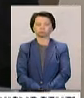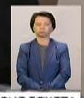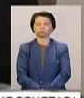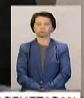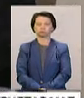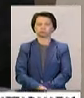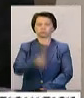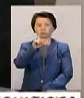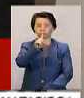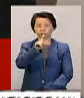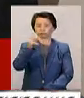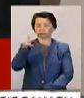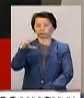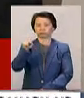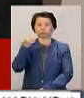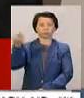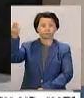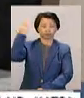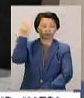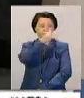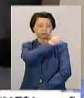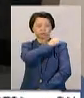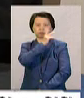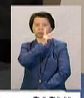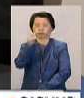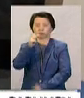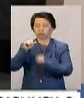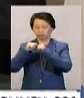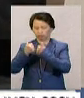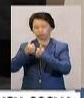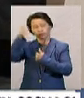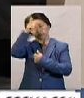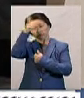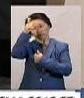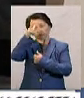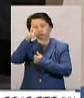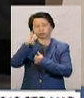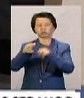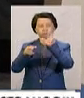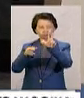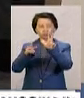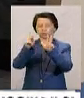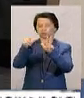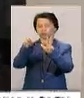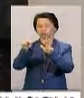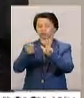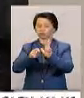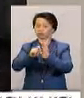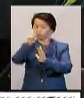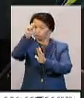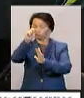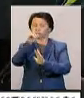Sementara itu, satu kes membabitkan seorang bekas pegawai kanan sebuah agensi kerajaan adalah antara tiga kes berprofil